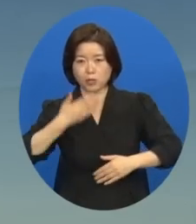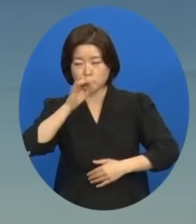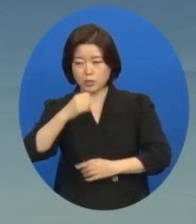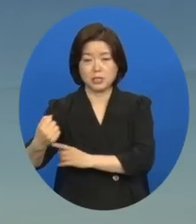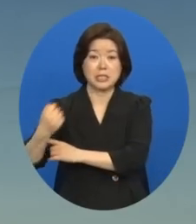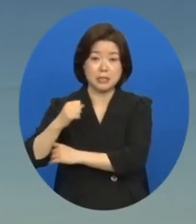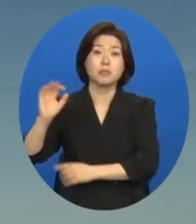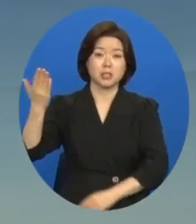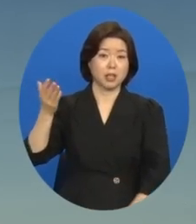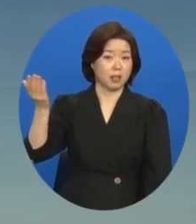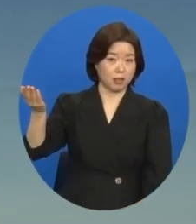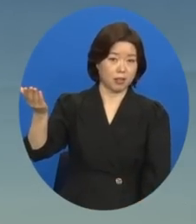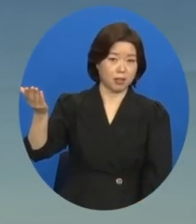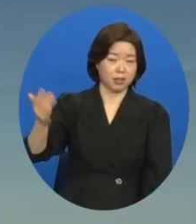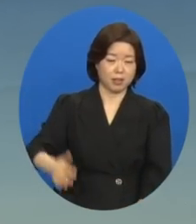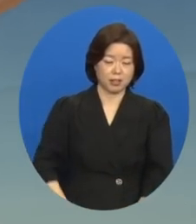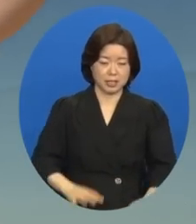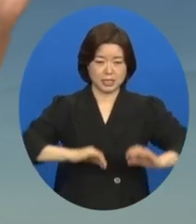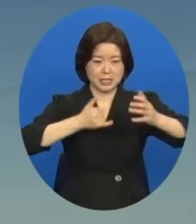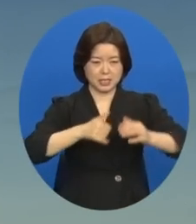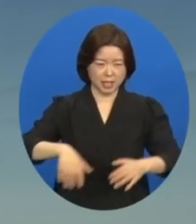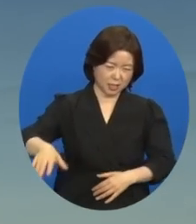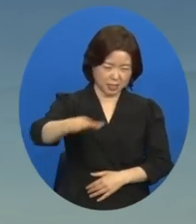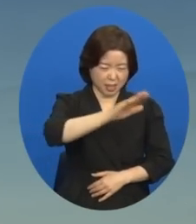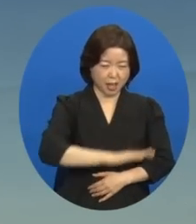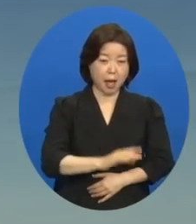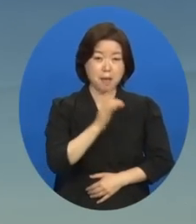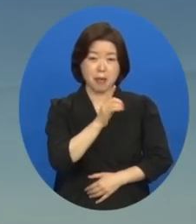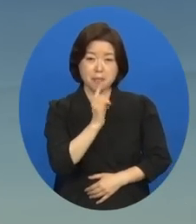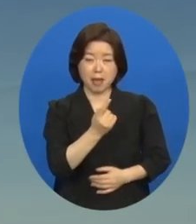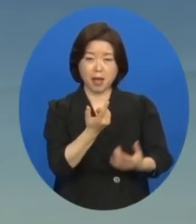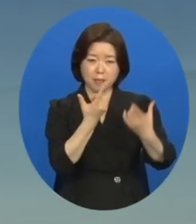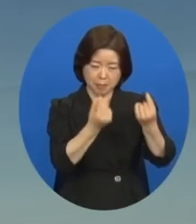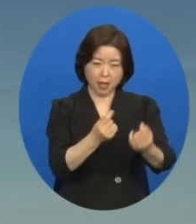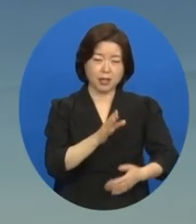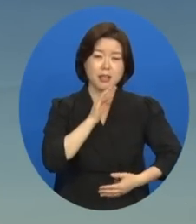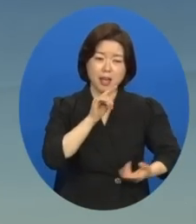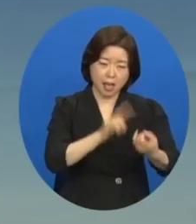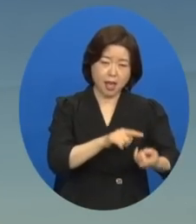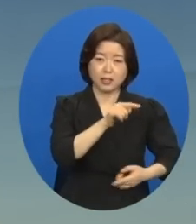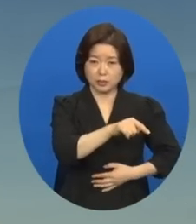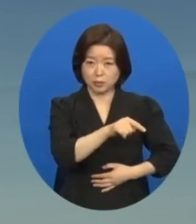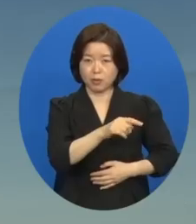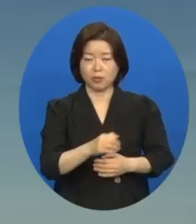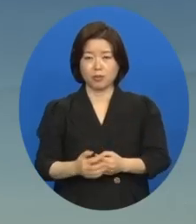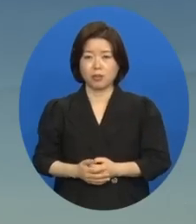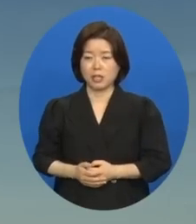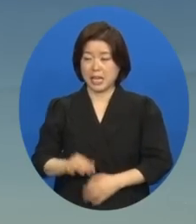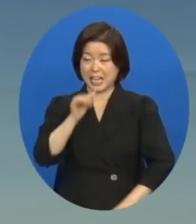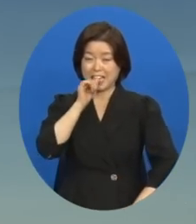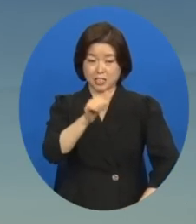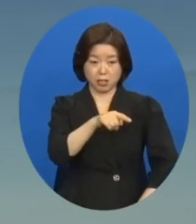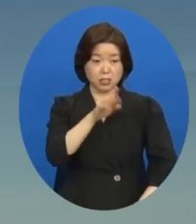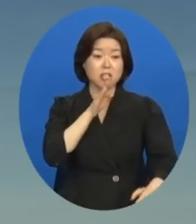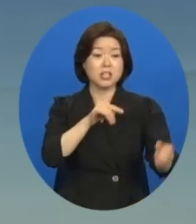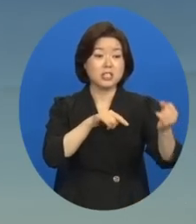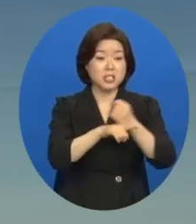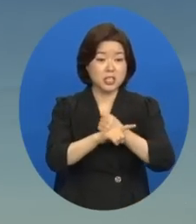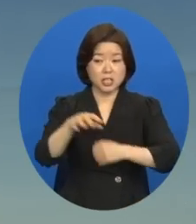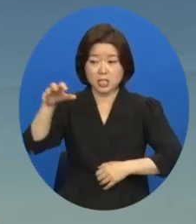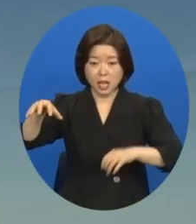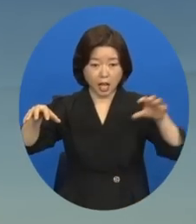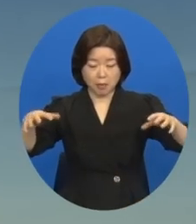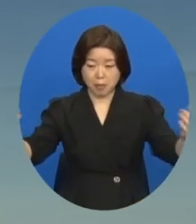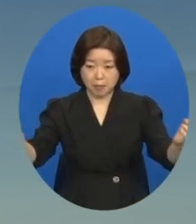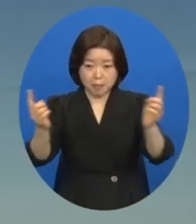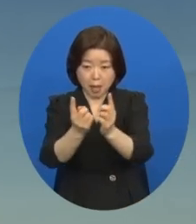능력이라는 거예요. 세상 모두가 그렇다고 말하는 마땅하고 당연한 것도요, 그 절대 진리 앞에 서면